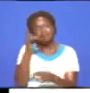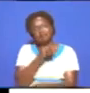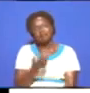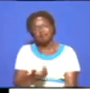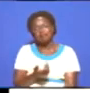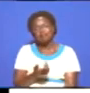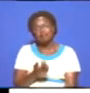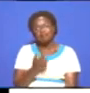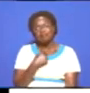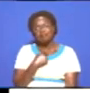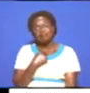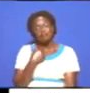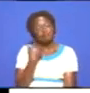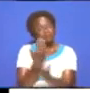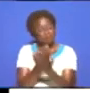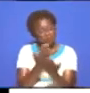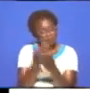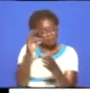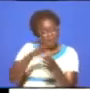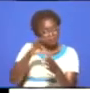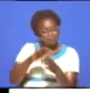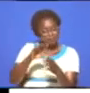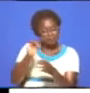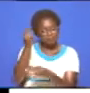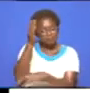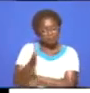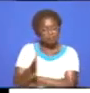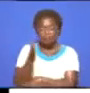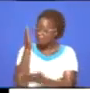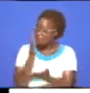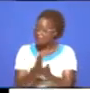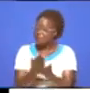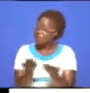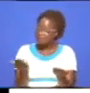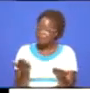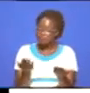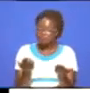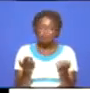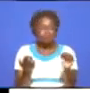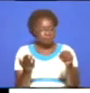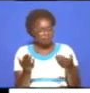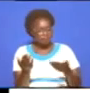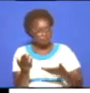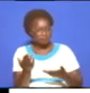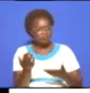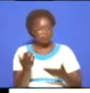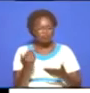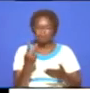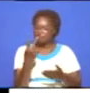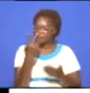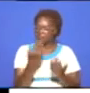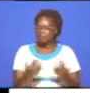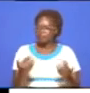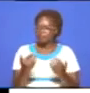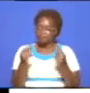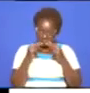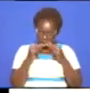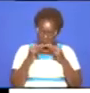niliomba kura ya Wakenya, si ndio? Nikiwa na mambo mawili, kuleta